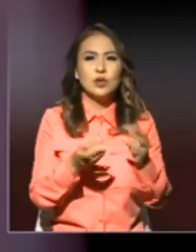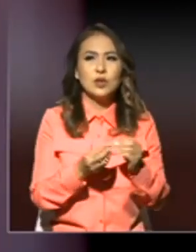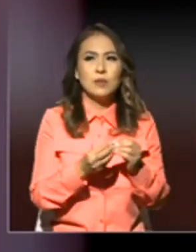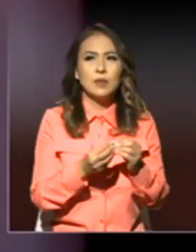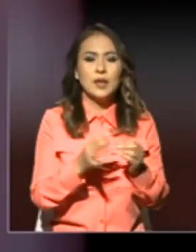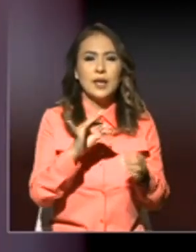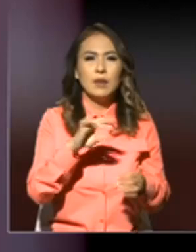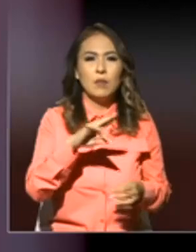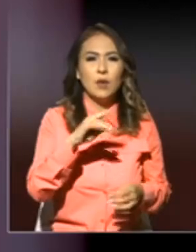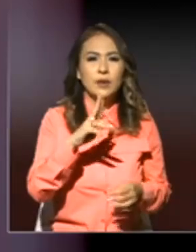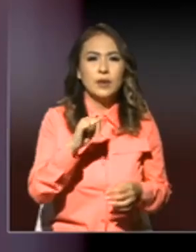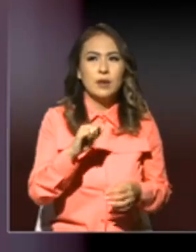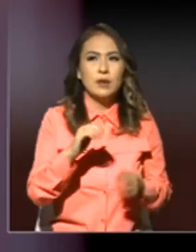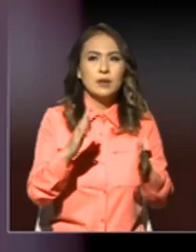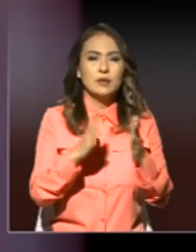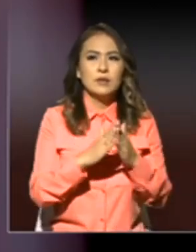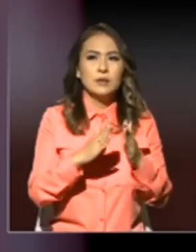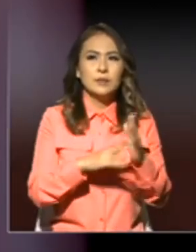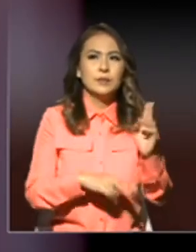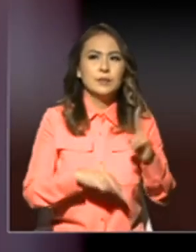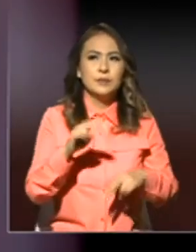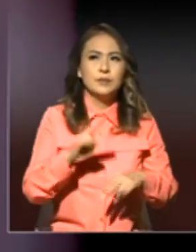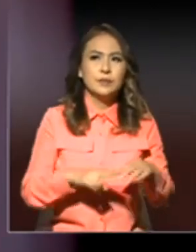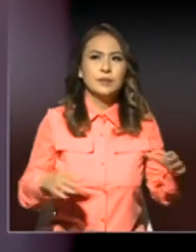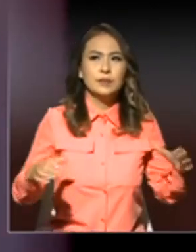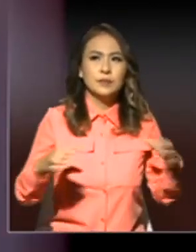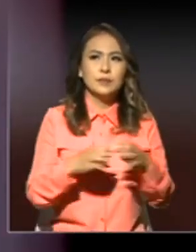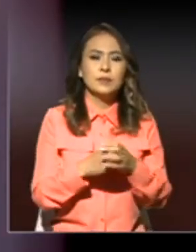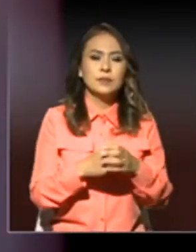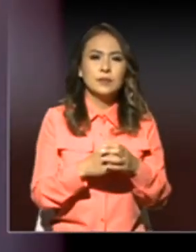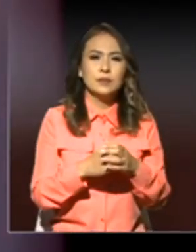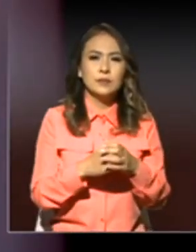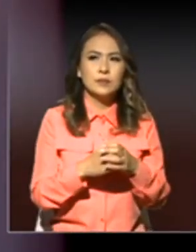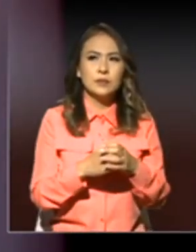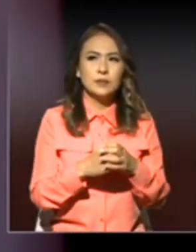ипотекалық проблемамен үйді тұрғын үйдің бәрін қамтамасыз ету жаңағы Қазақстанда 4 миллион